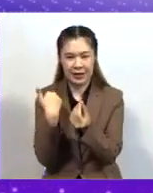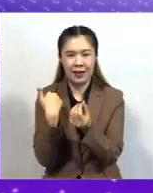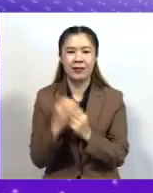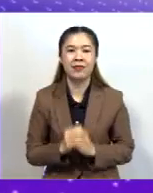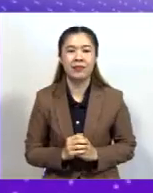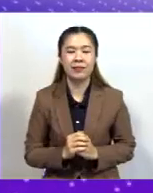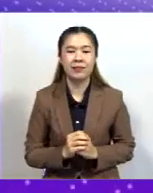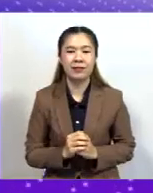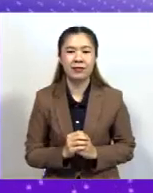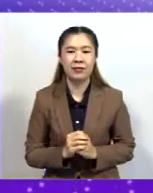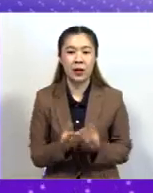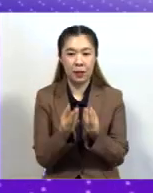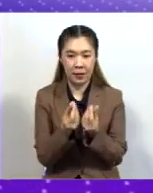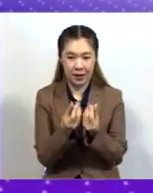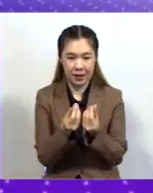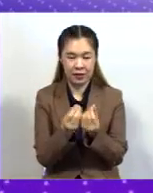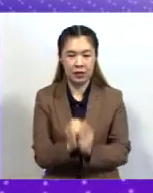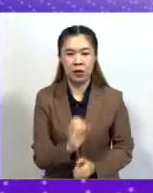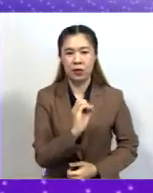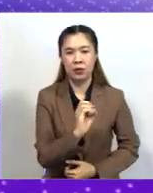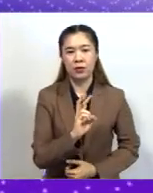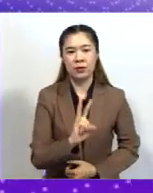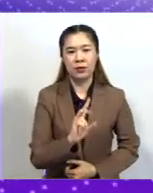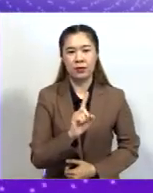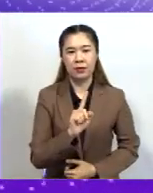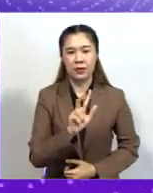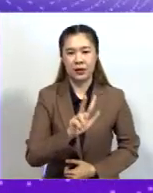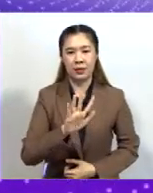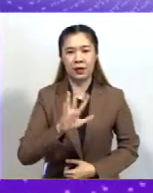ามได้นะคะไม่ว่าจะเป็นที่หมายเลขโทรศัพท์